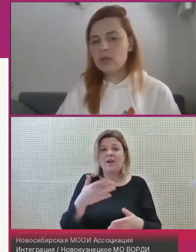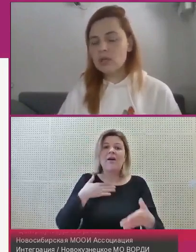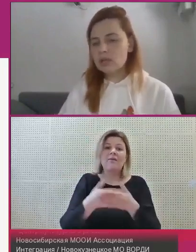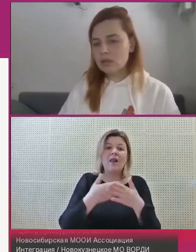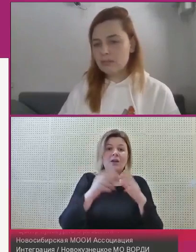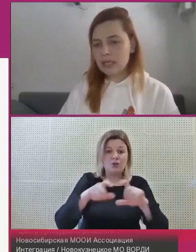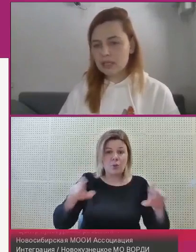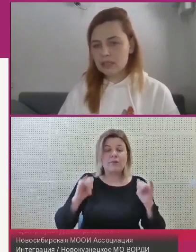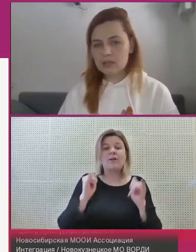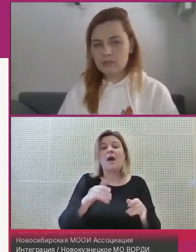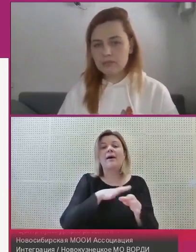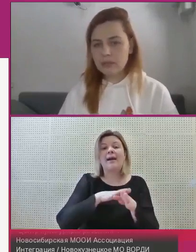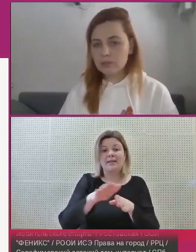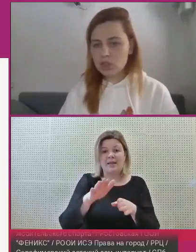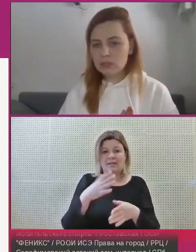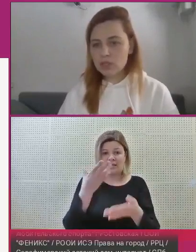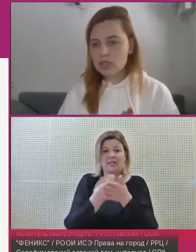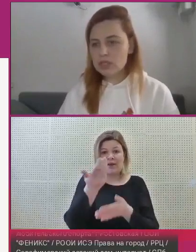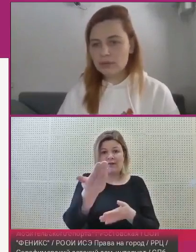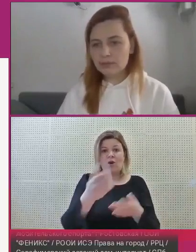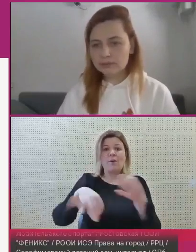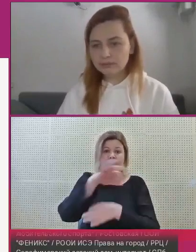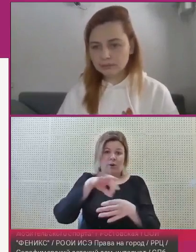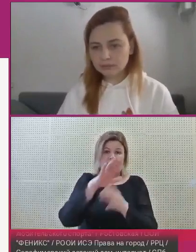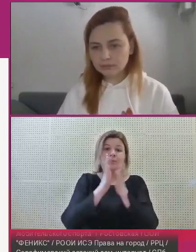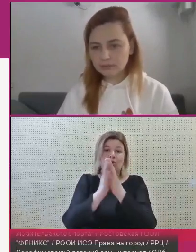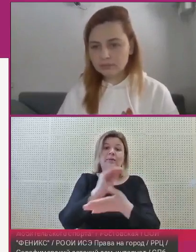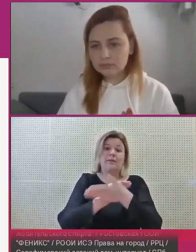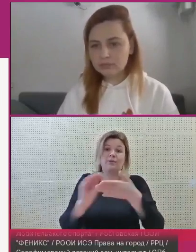своего проекта? Напишите, пожалуйста.